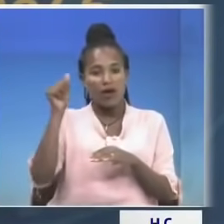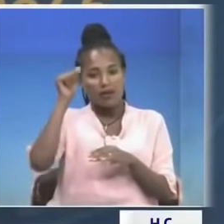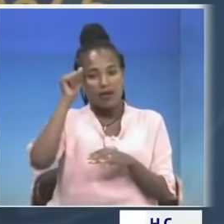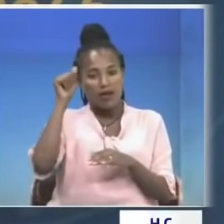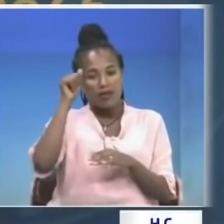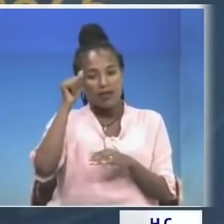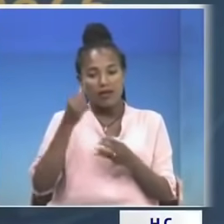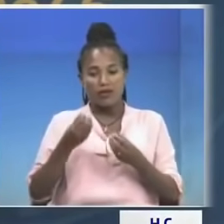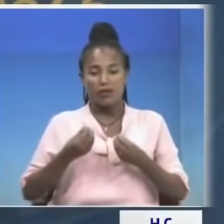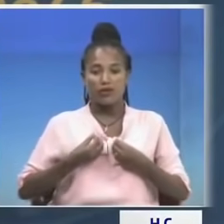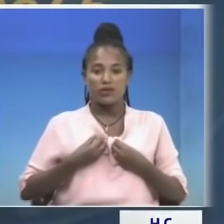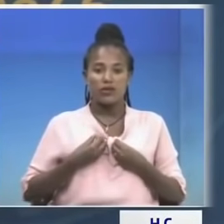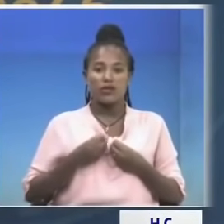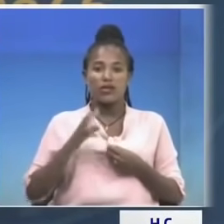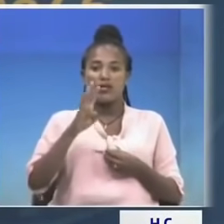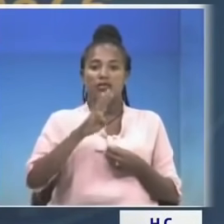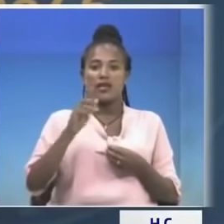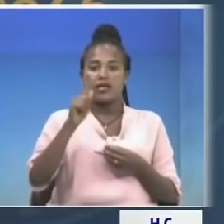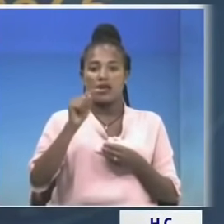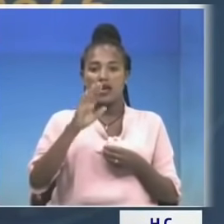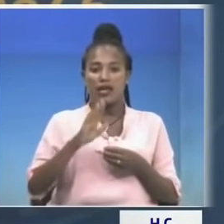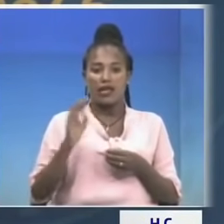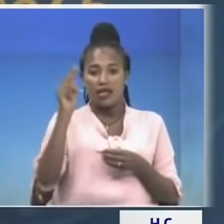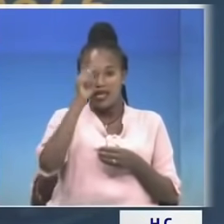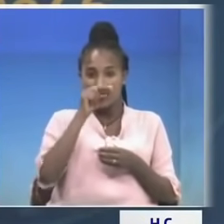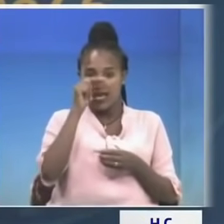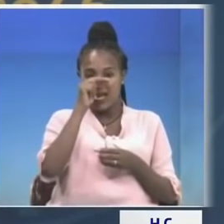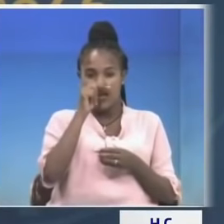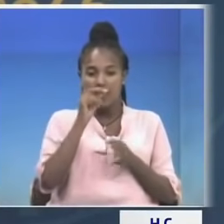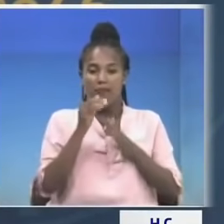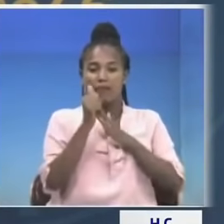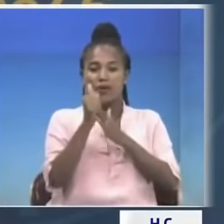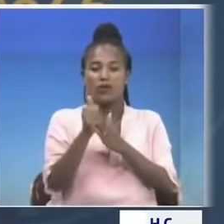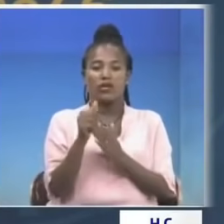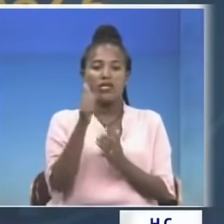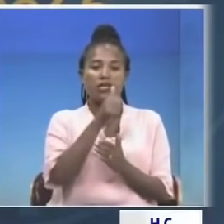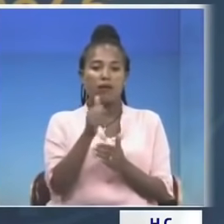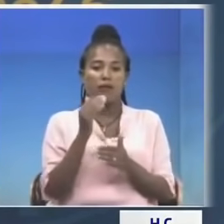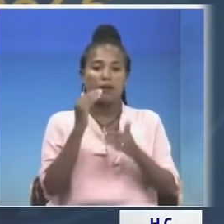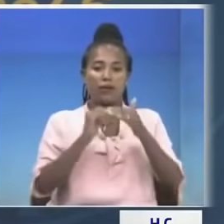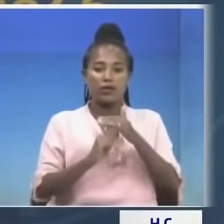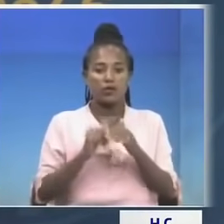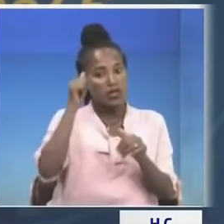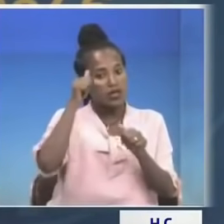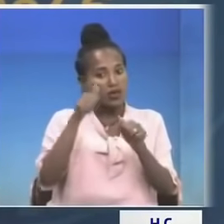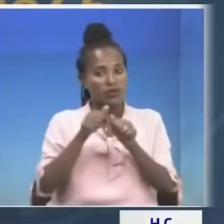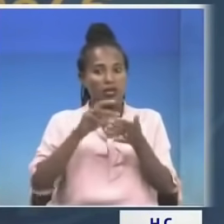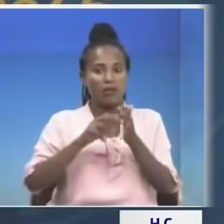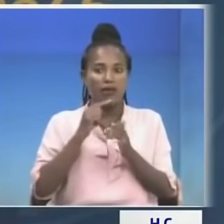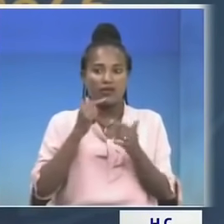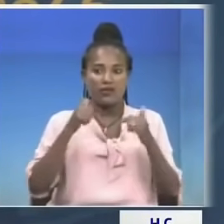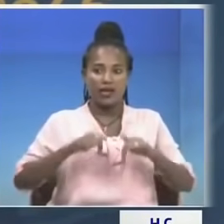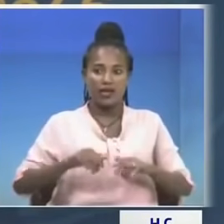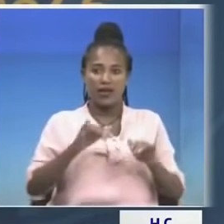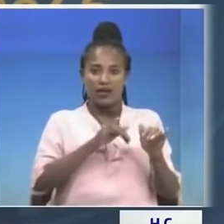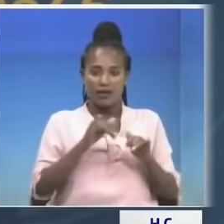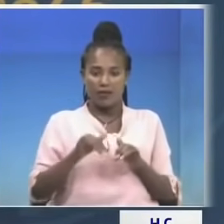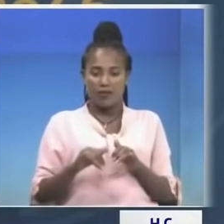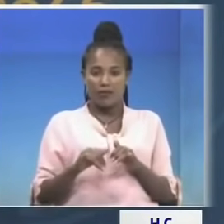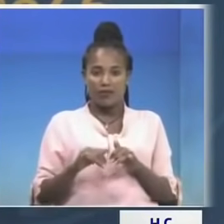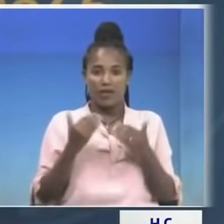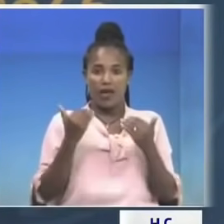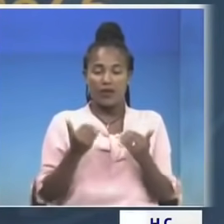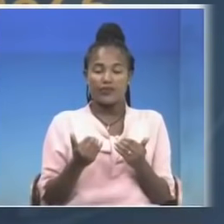የተቀበሏቸው የሴኔጋልና የናይጄሪያ መሪዎች እዚህ አዲስ አበባ መድረሳቸው ይታወሳል ማለት ነው። ዛሬ ደግሞ